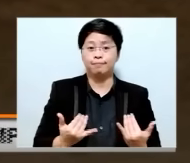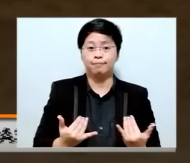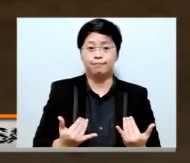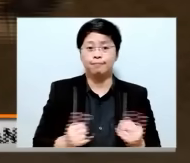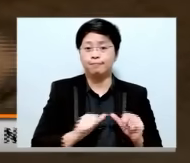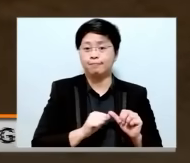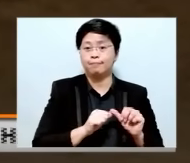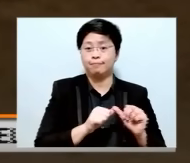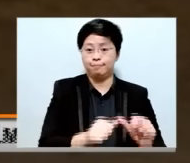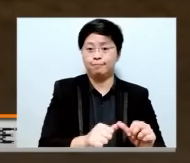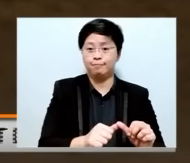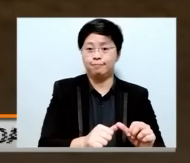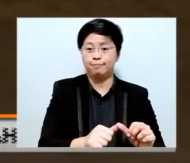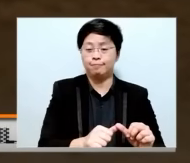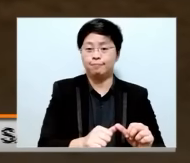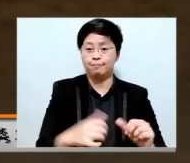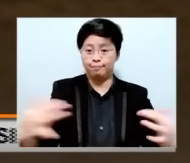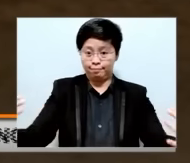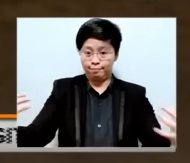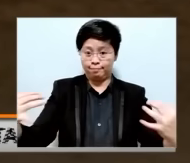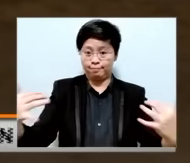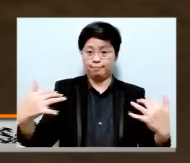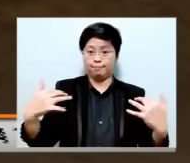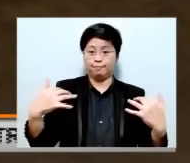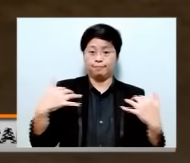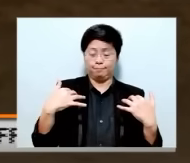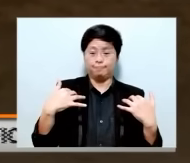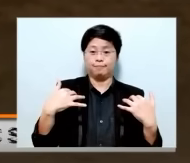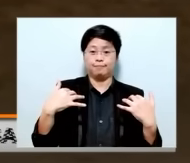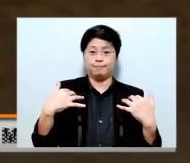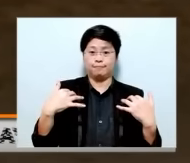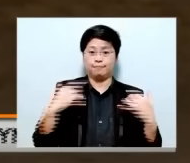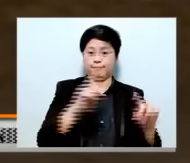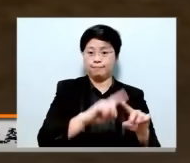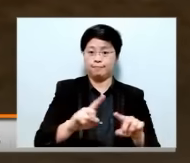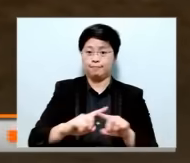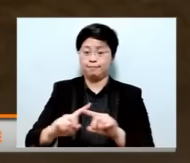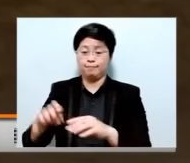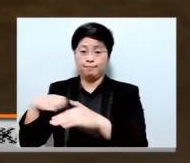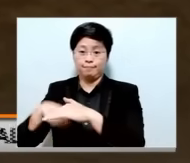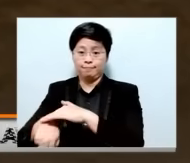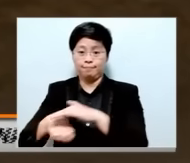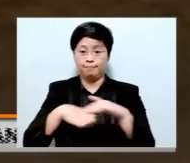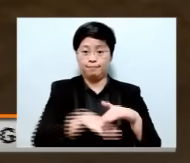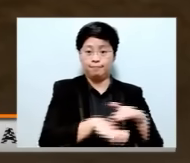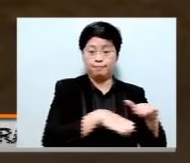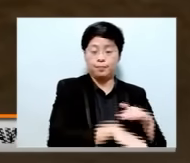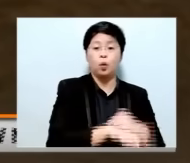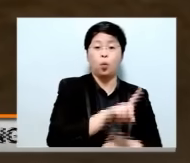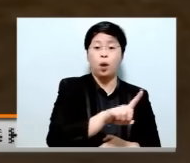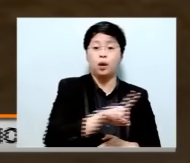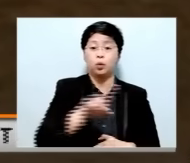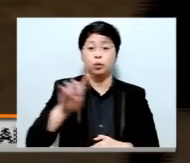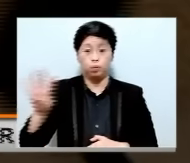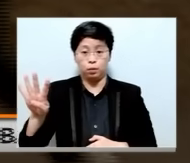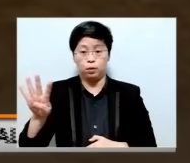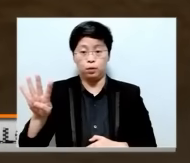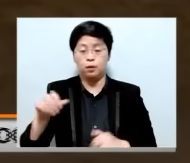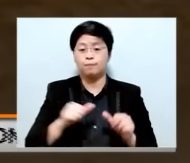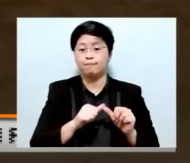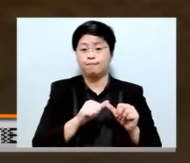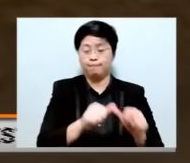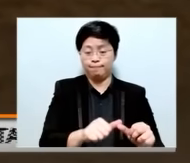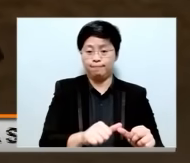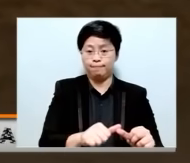yung pagdating ng mga tao sa iba't ibang entrance mula gate 1 hanggang gate 4. Patuloy yung pagdating ng mga